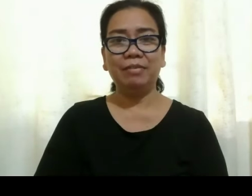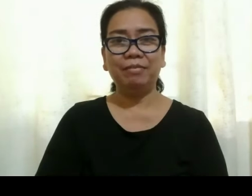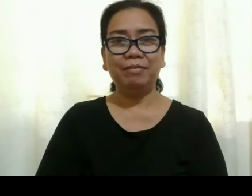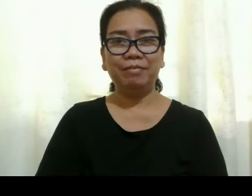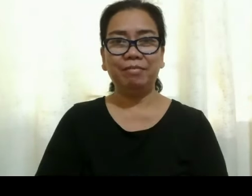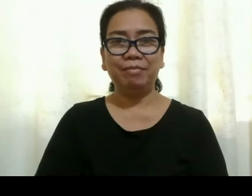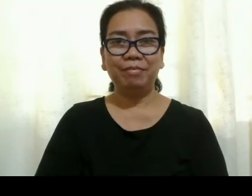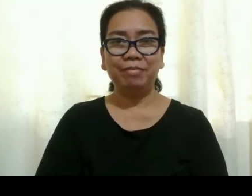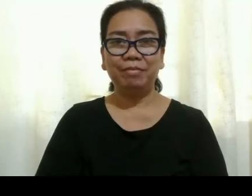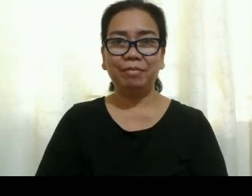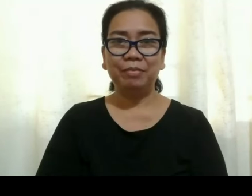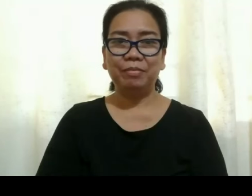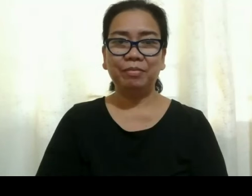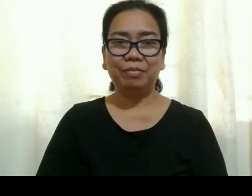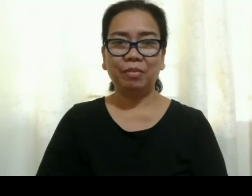Magaling.